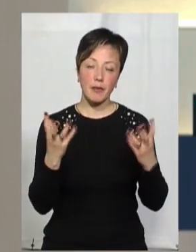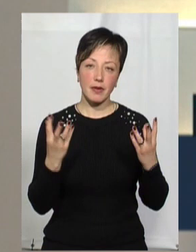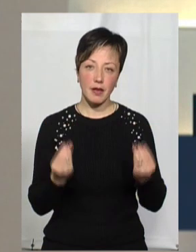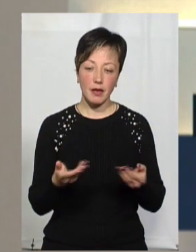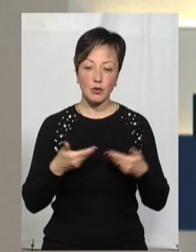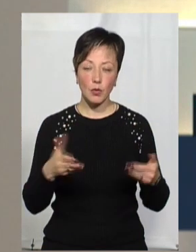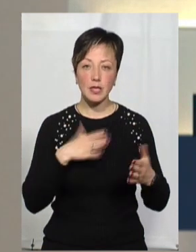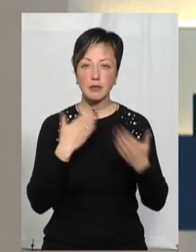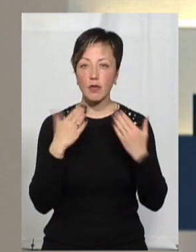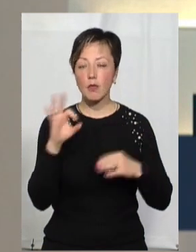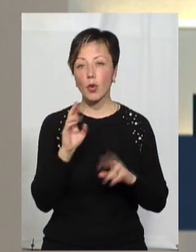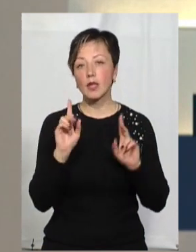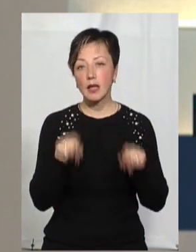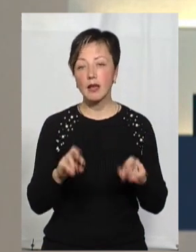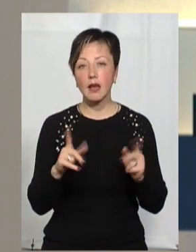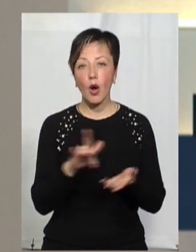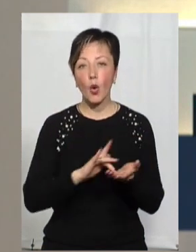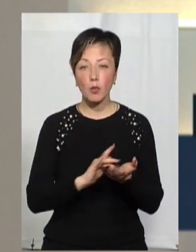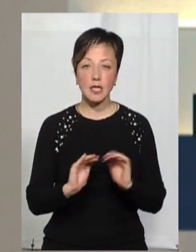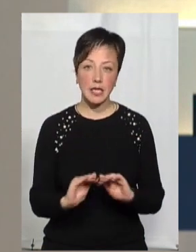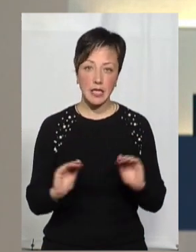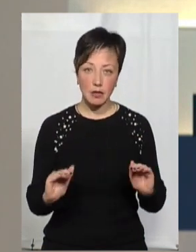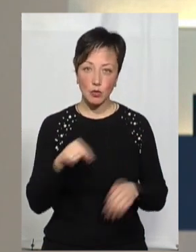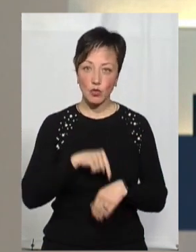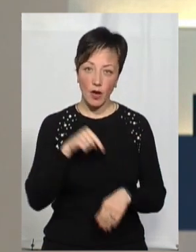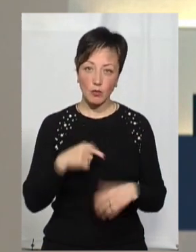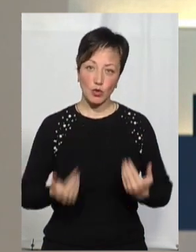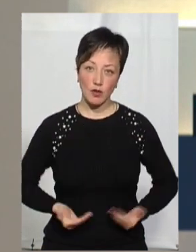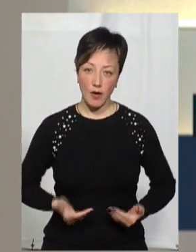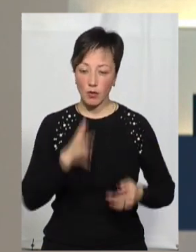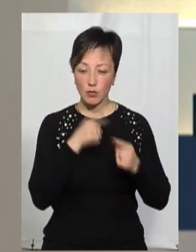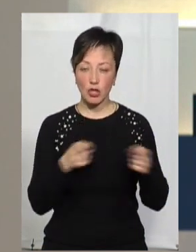Ми сьогодні спілкувалися про те, як ромські діти почуваються і